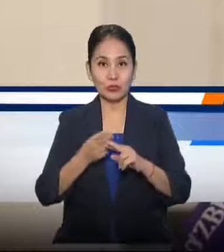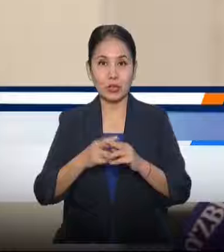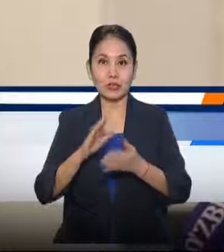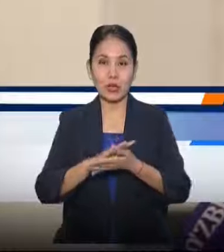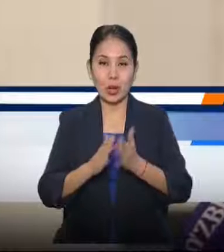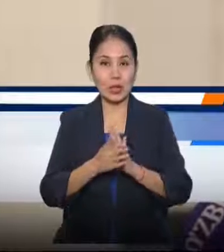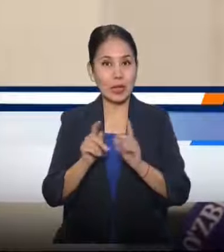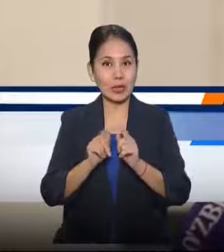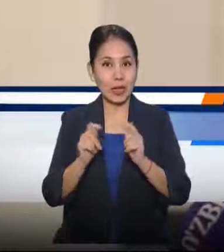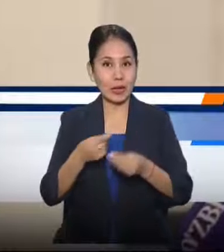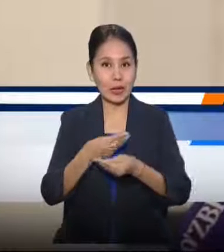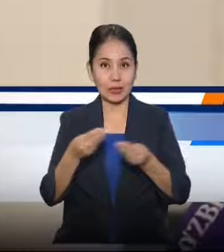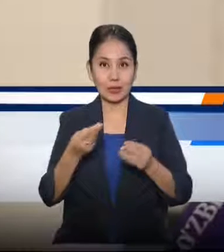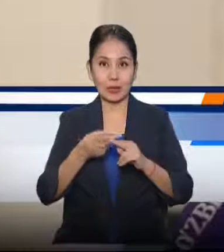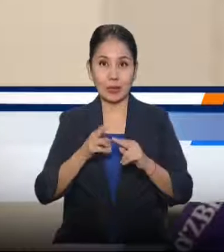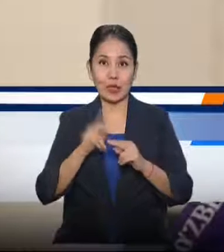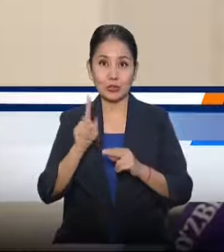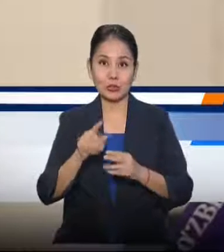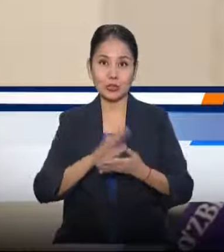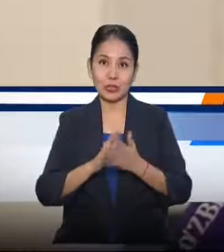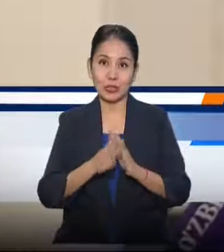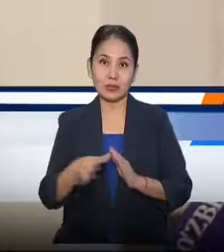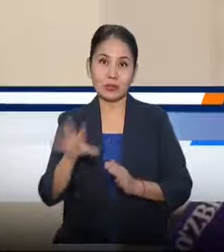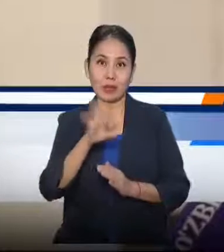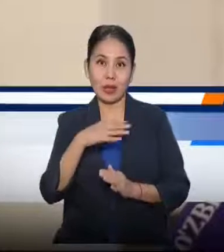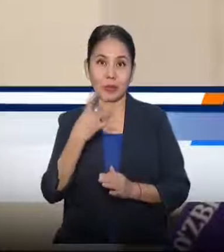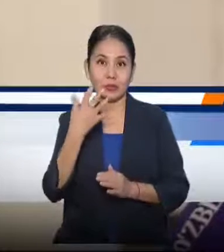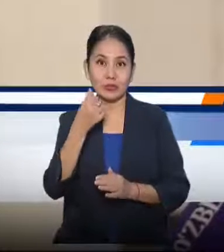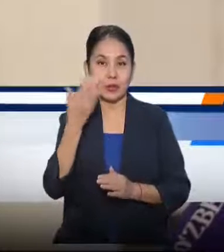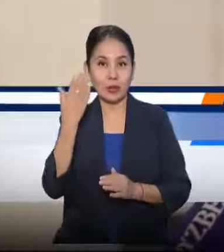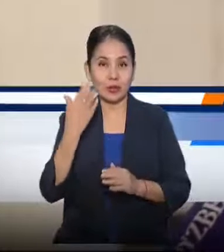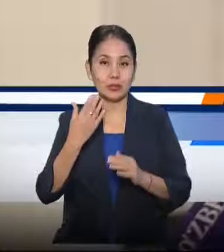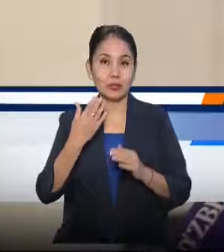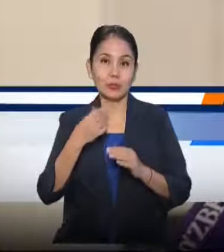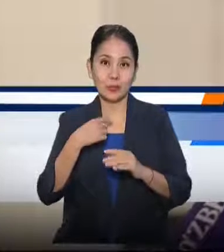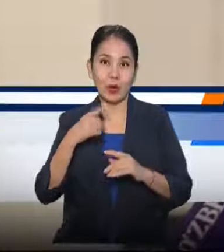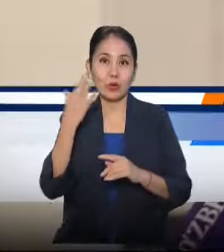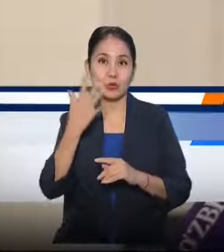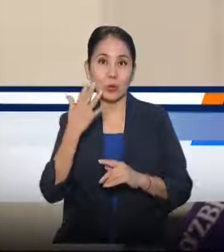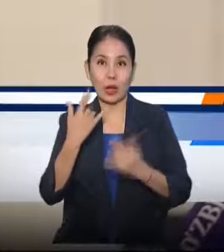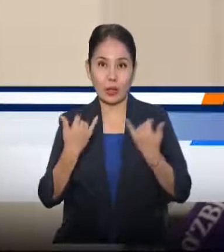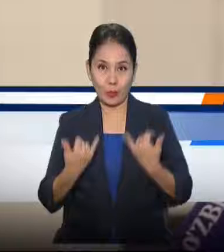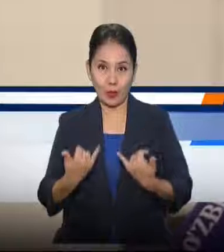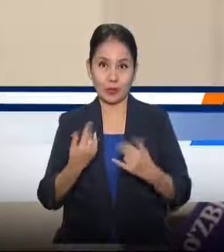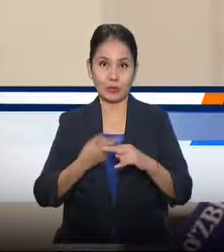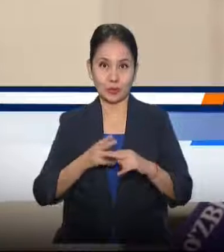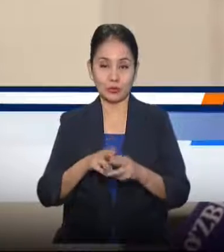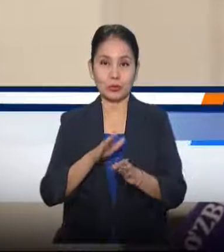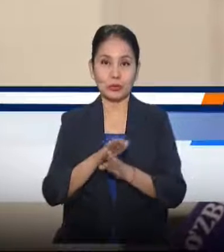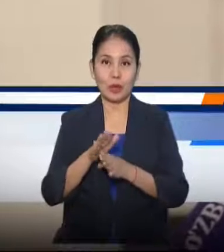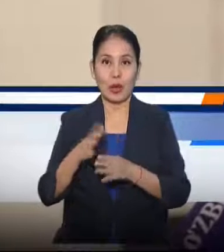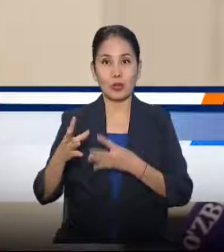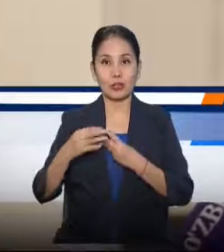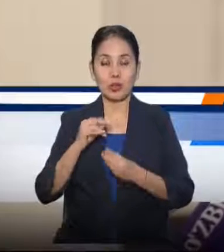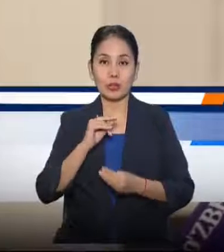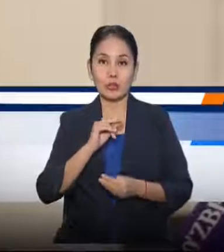yaratib, biz bu sharoitlarni orzu qilib yurar edik. 45 yil oldu. Mana shu kunlar yetib keldi. Mana bizning shogirdlarimizdan